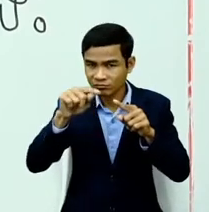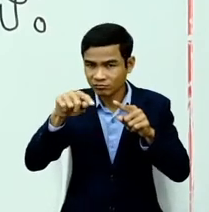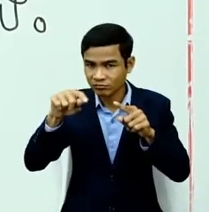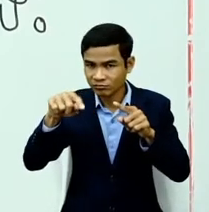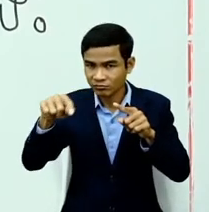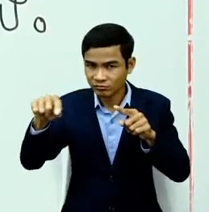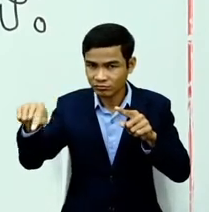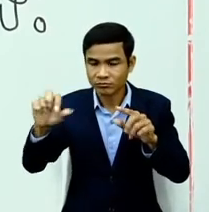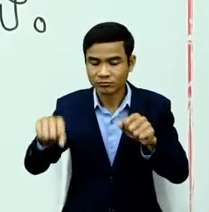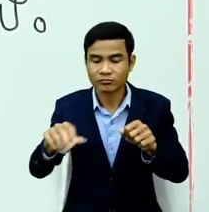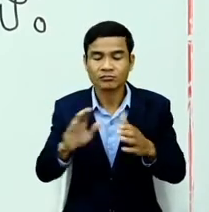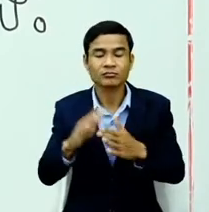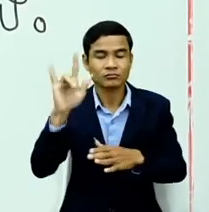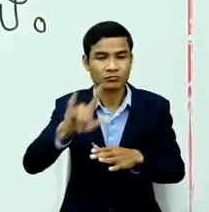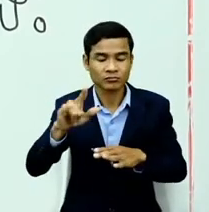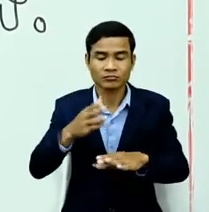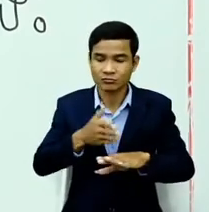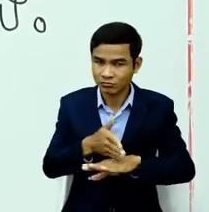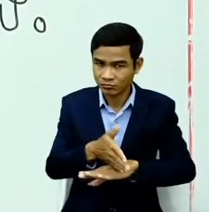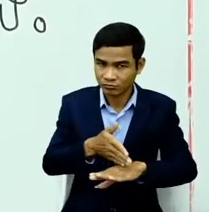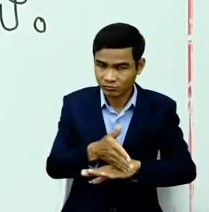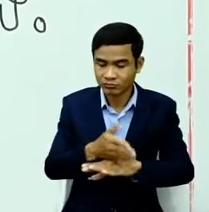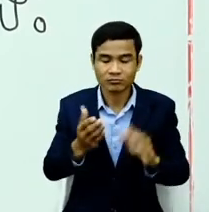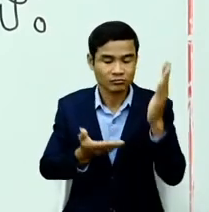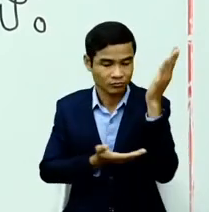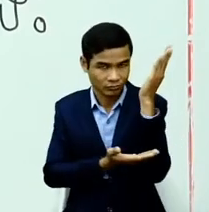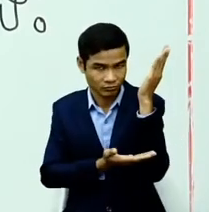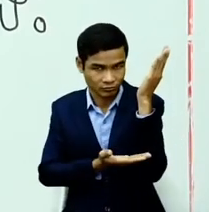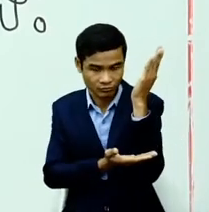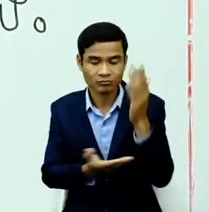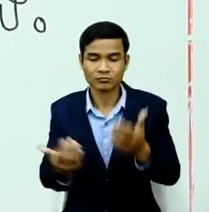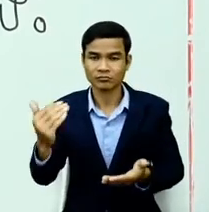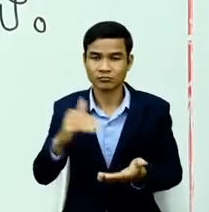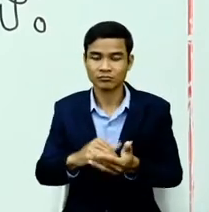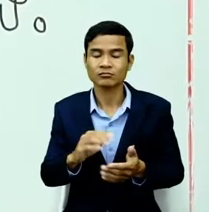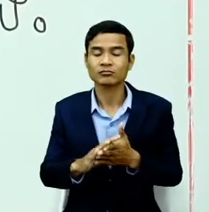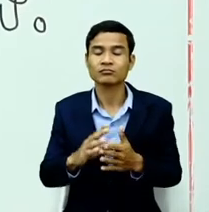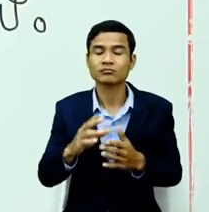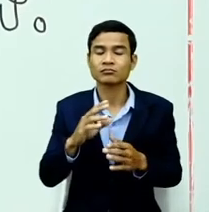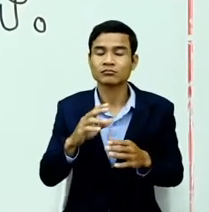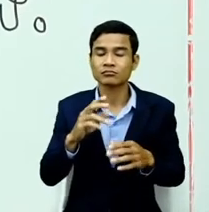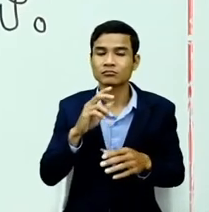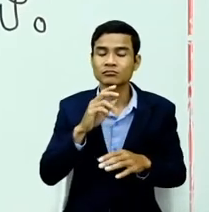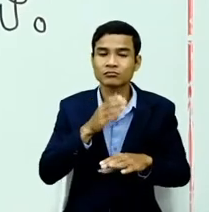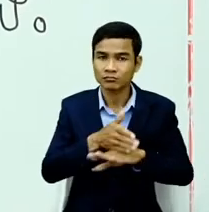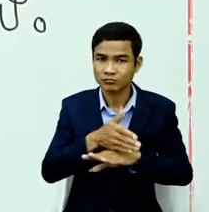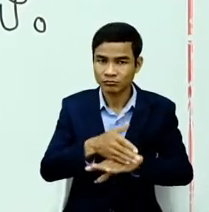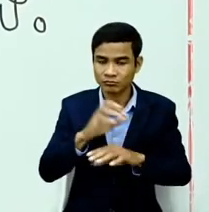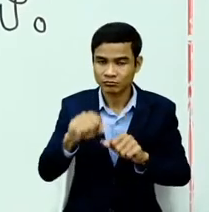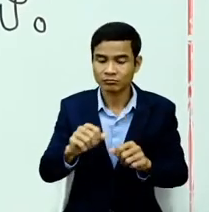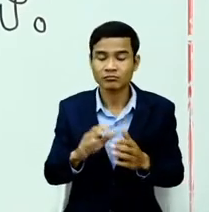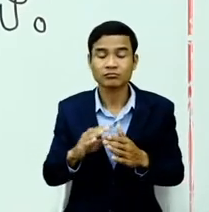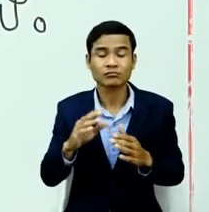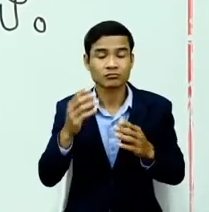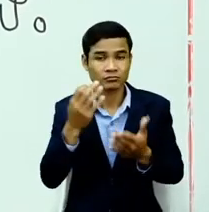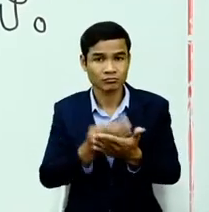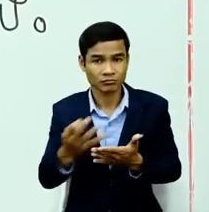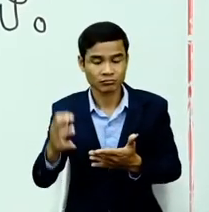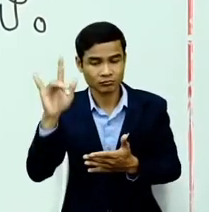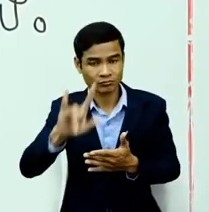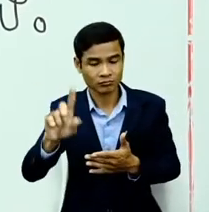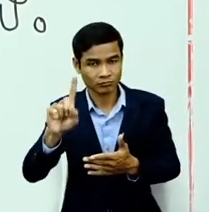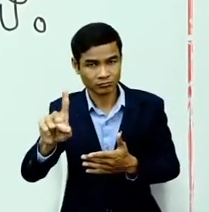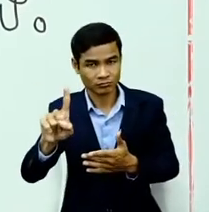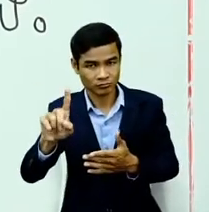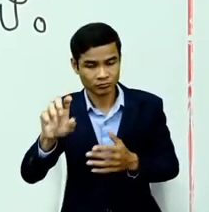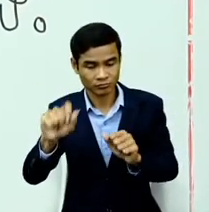គេប្រើវាសម្រាប់ចាសម្រាប់អាឈើម្ដងទៀតរូណាចាគឺជាវត្ថុប្រើប្រាស់មួយយ៉ា